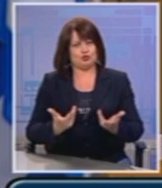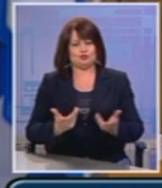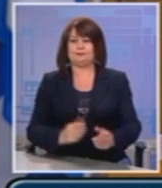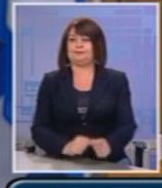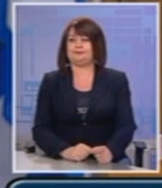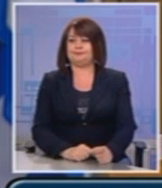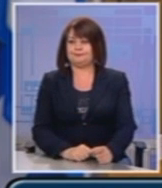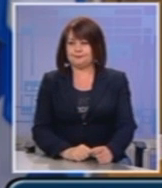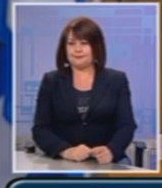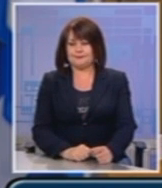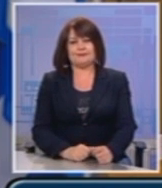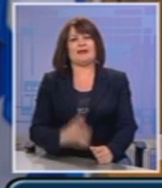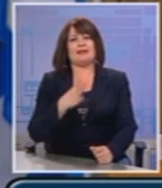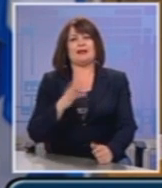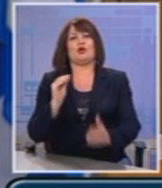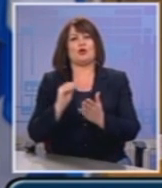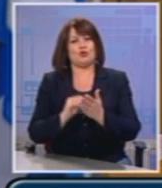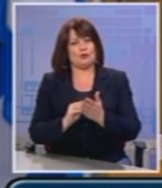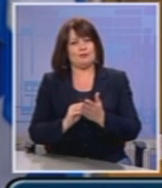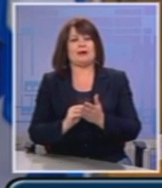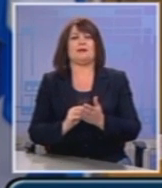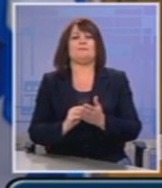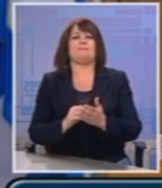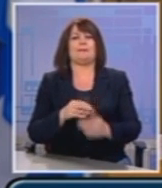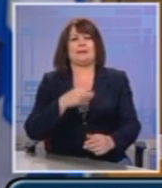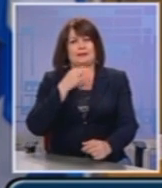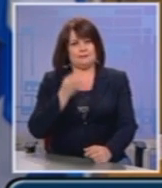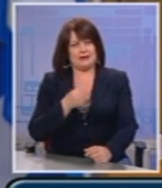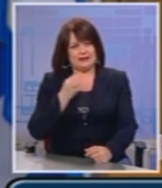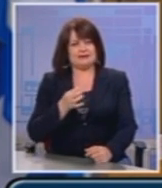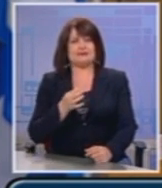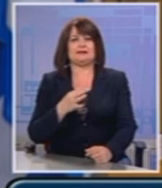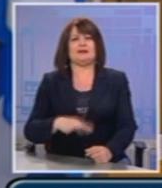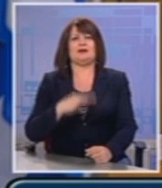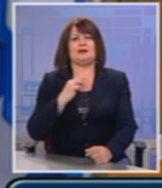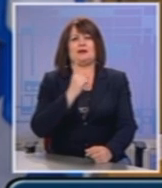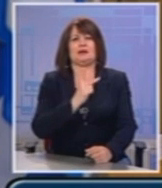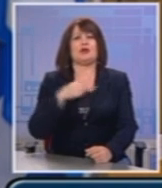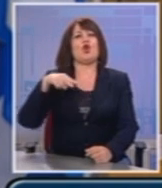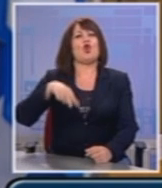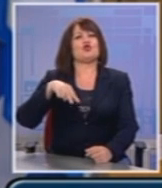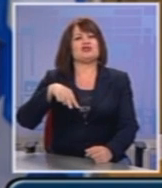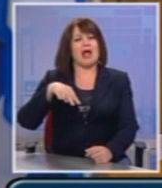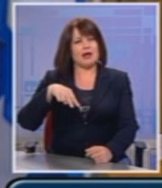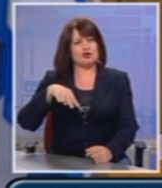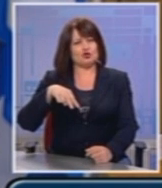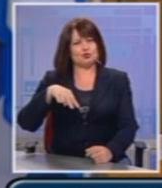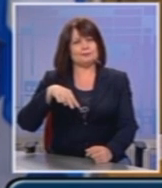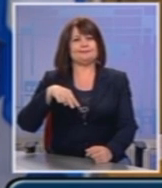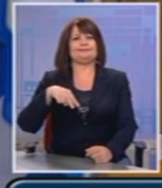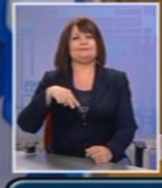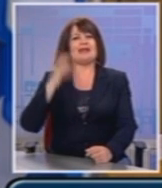ε θέλω ακόμη να δώσω το λόγο στον κύριο κλαούντιο ζάνο που είναι από